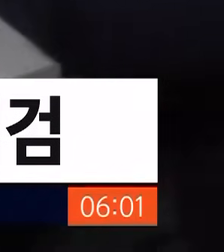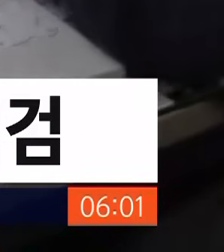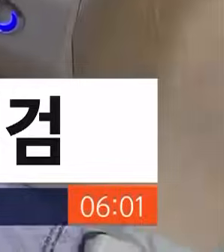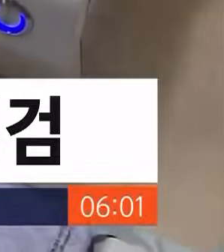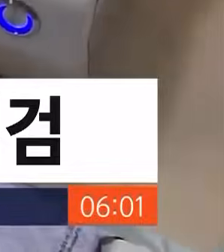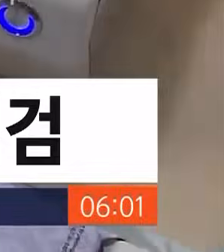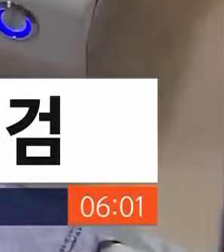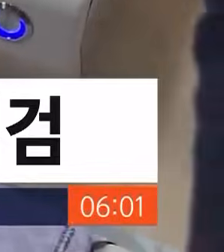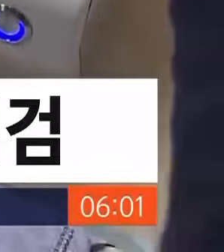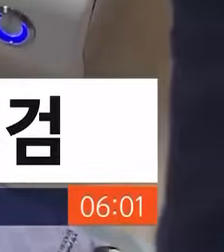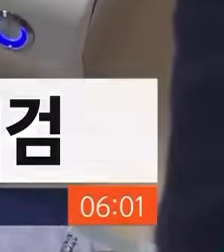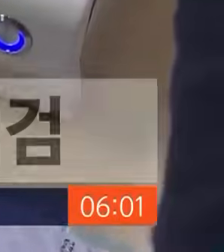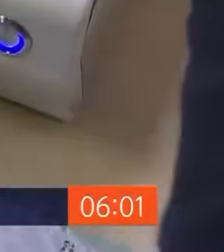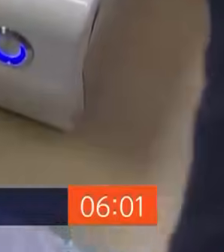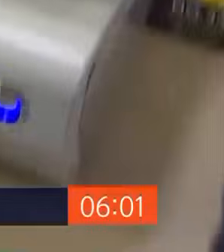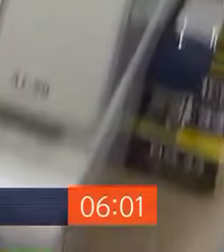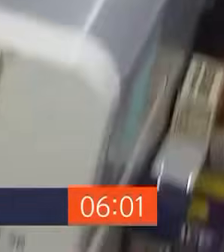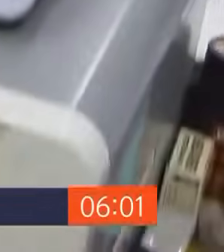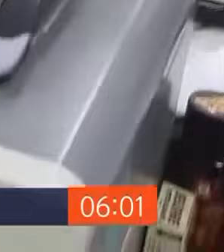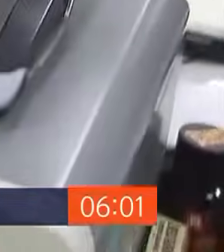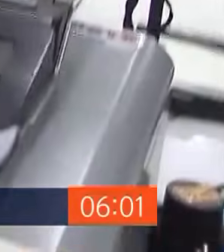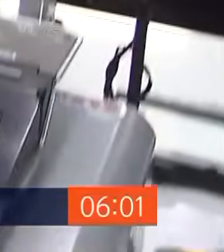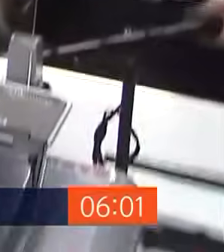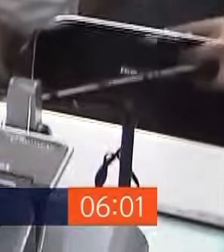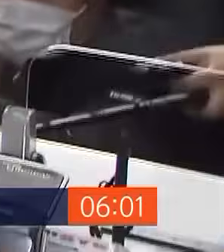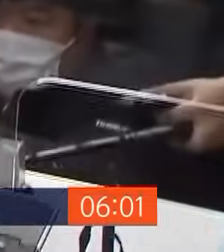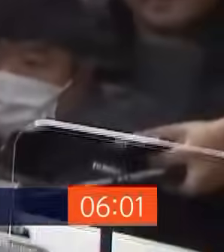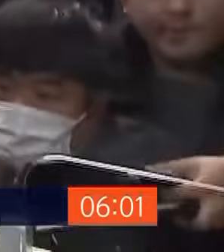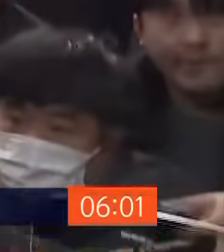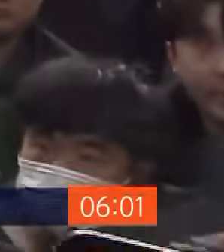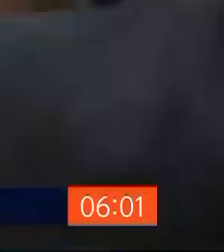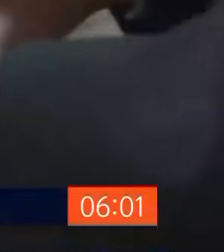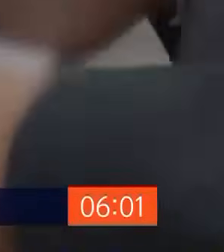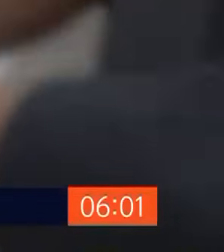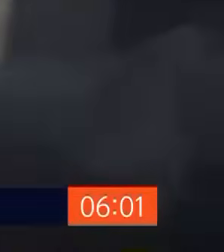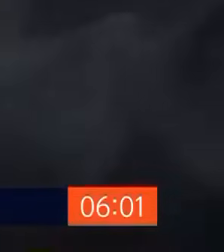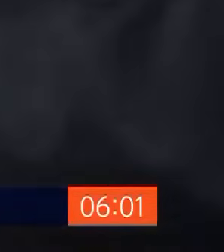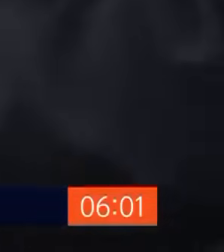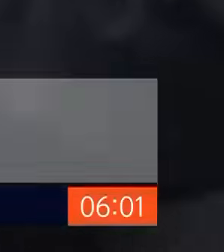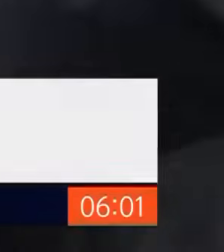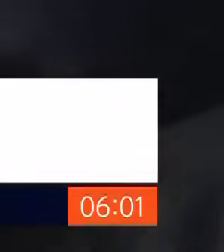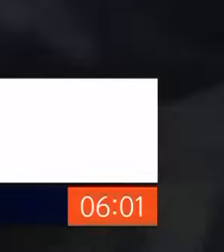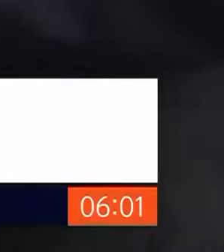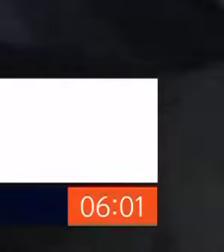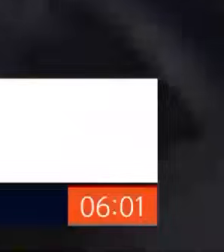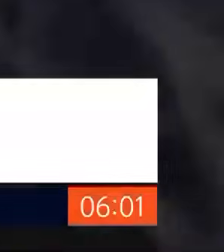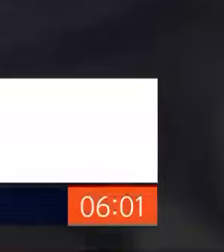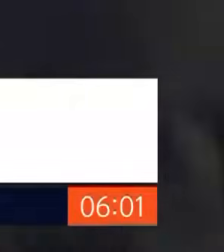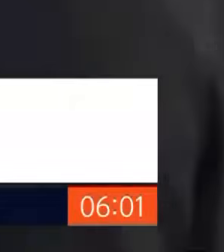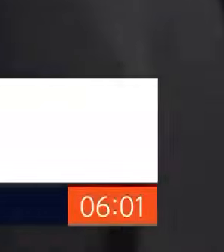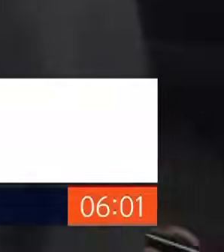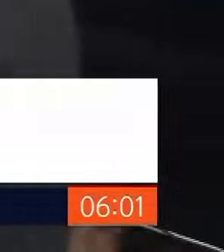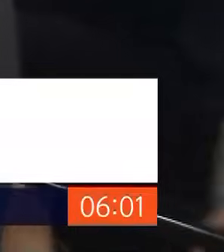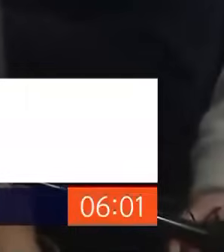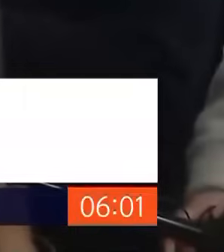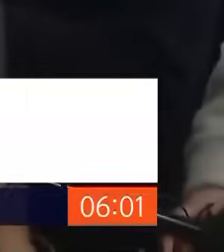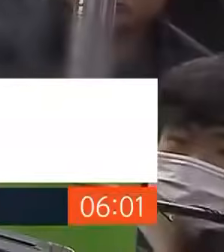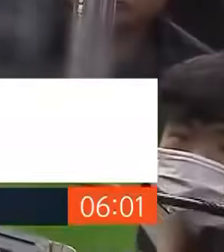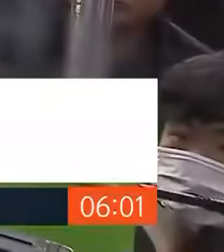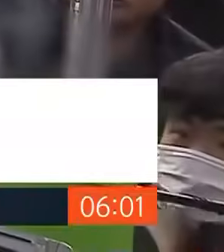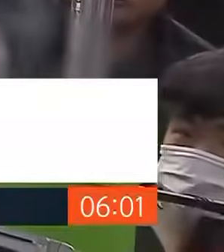사용하는 세월 행정 시스템 복구 상황을 최종 점검한 겁니다. 지금 이게 평소 속도하고 별 차이